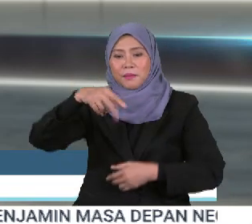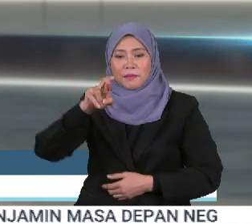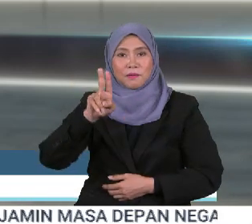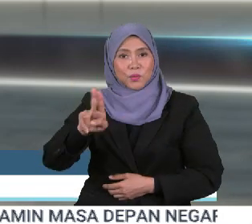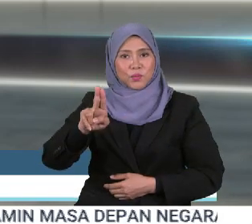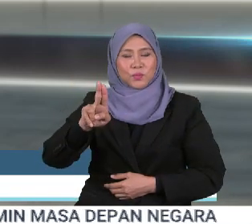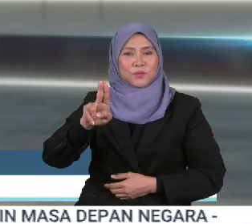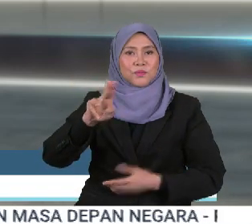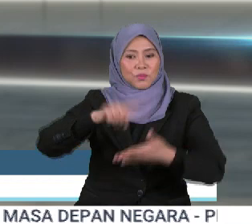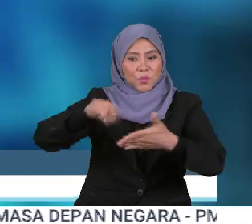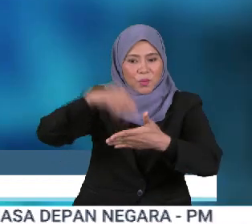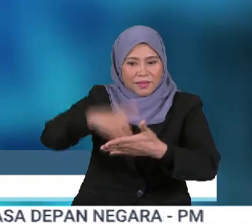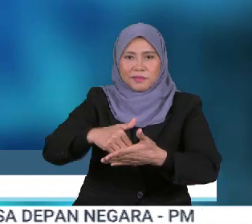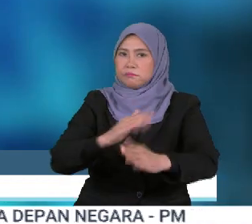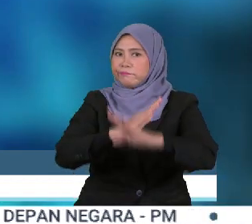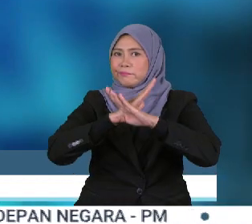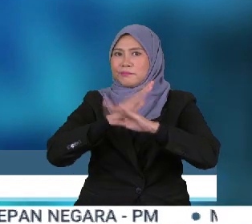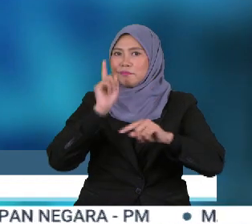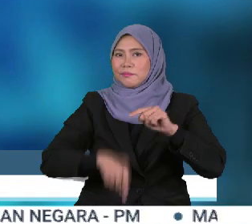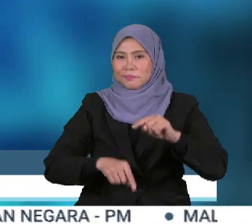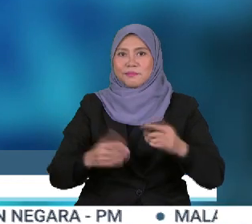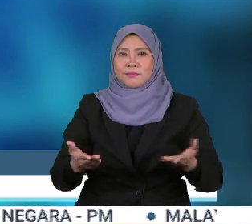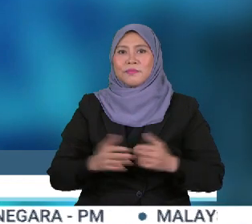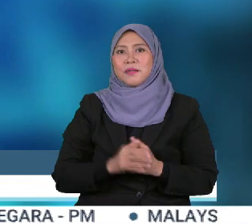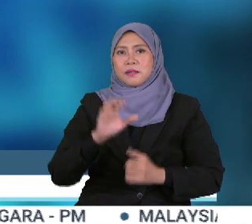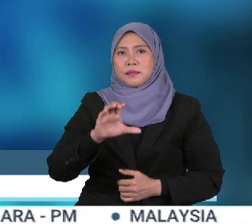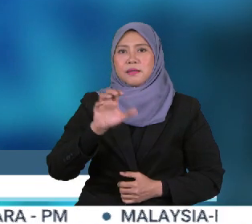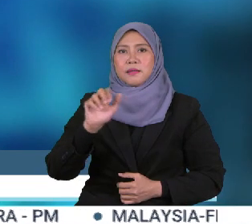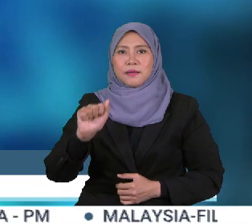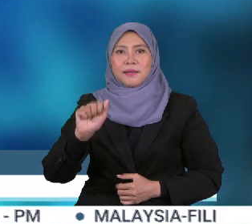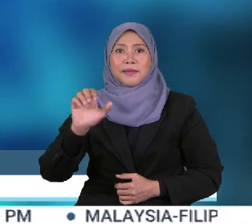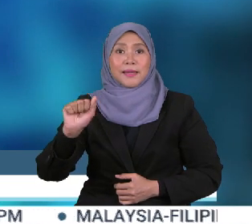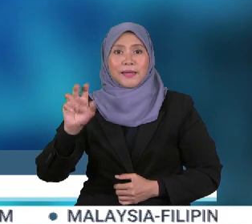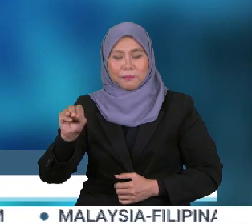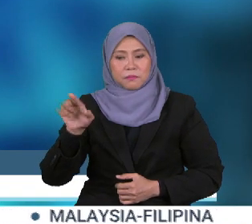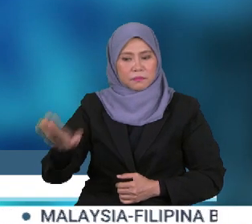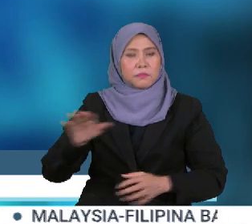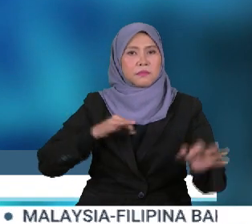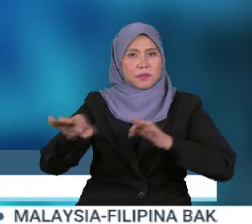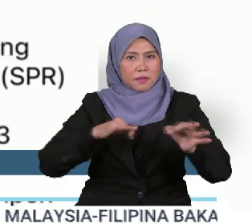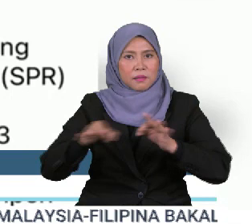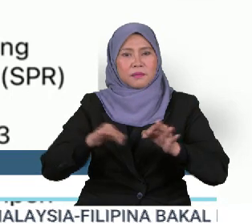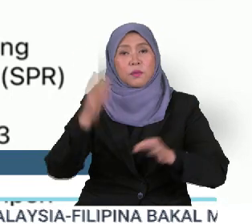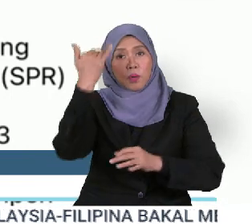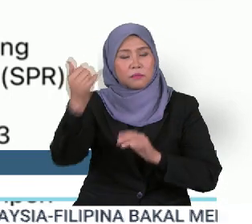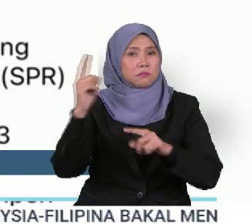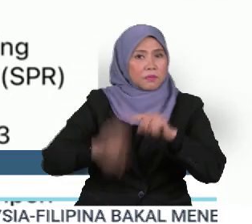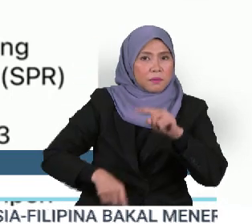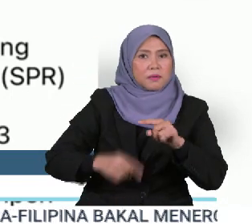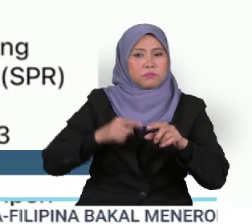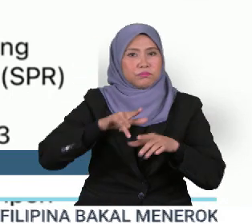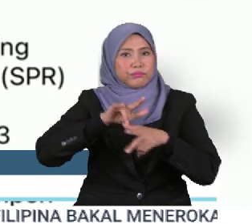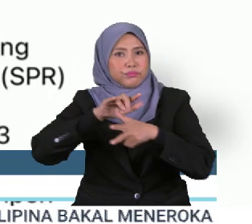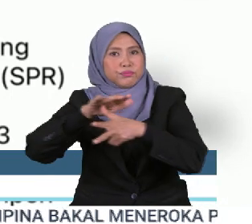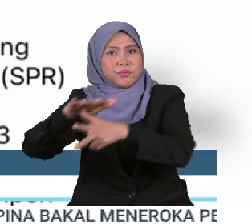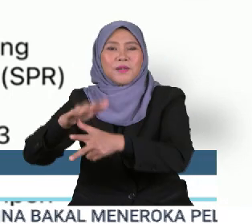dilarang pihak berkuasa penerbangan awam Malaysia cea menjelaskan larangan itu bagi memastikan kelancaran